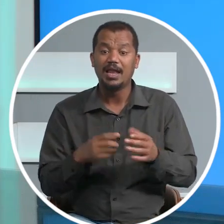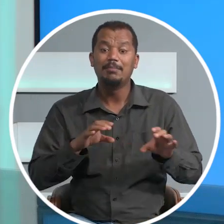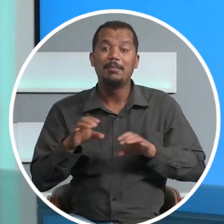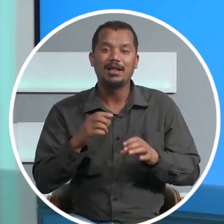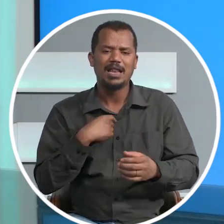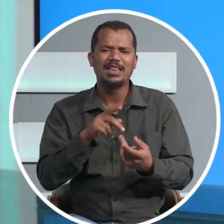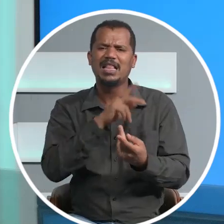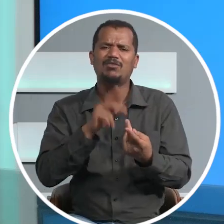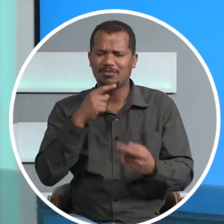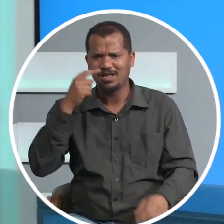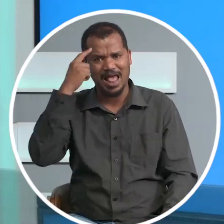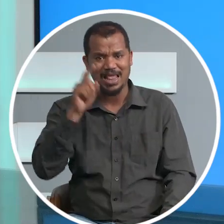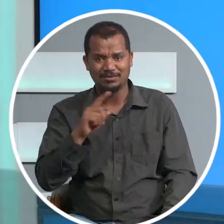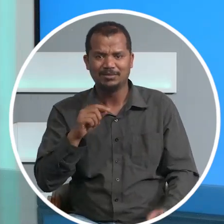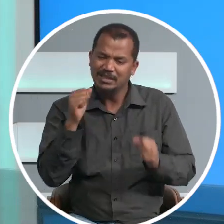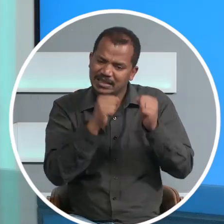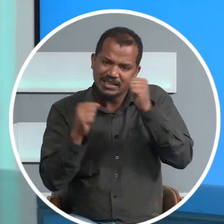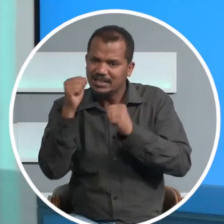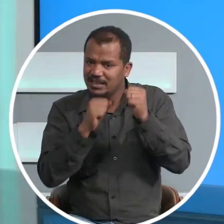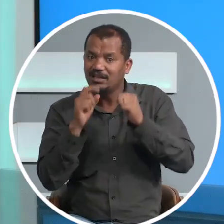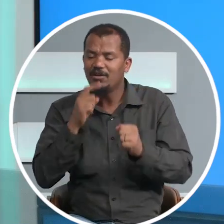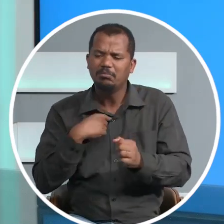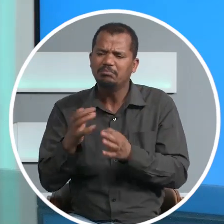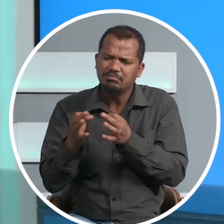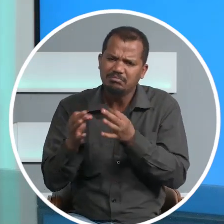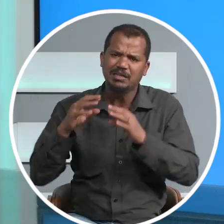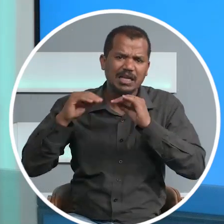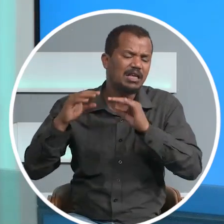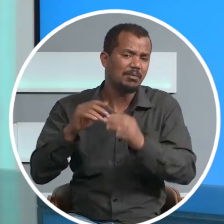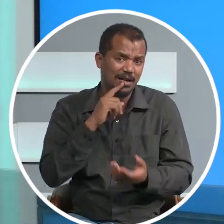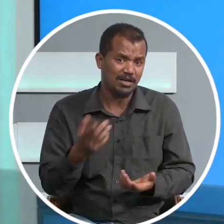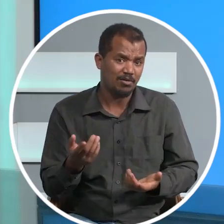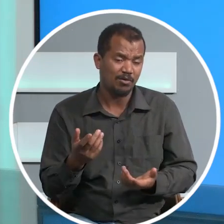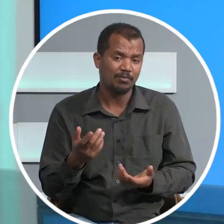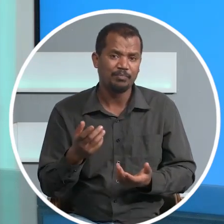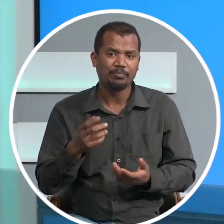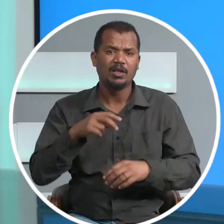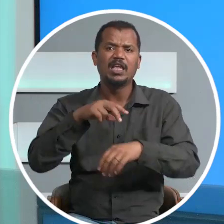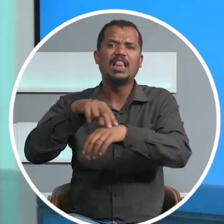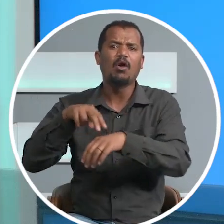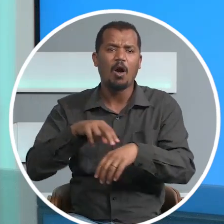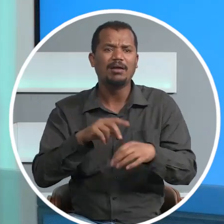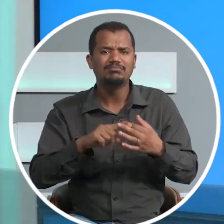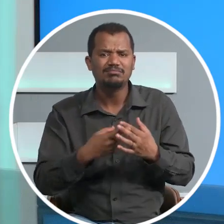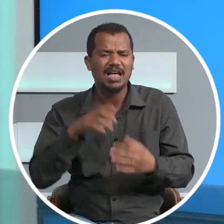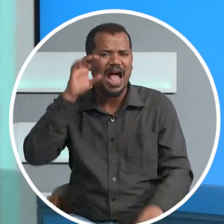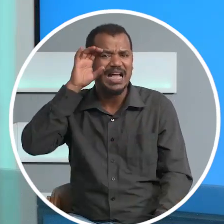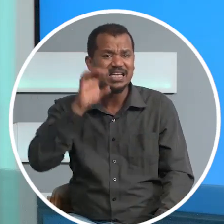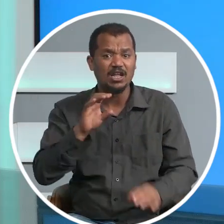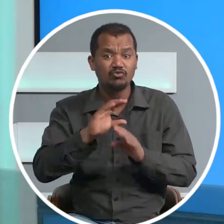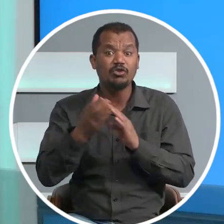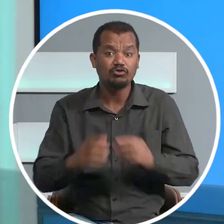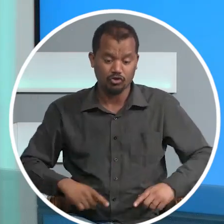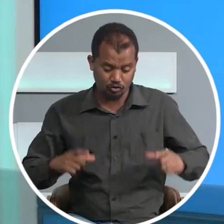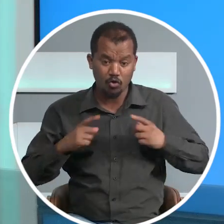Henin bermarak bakul, tak sakti orang jual biasa semua, tegel no, ia serdan no, ia sahu kan no, kata ko amat hiya zaman sed, askedai johon